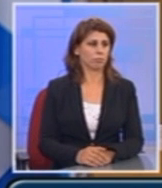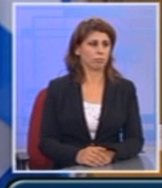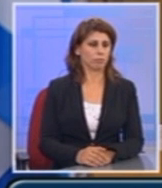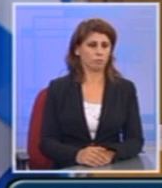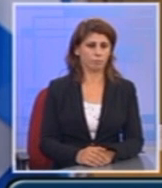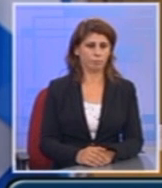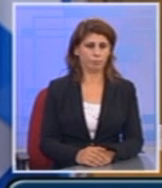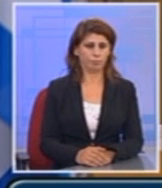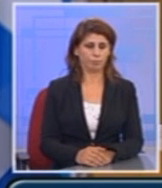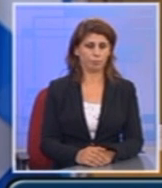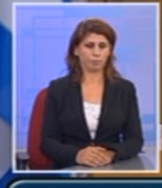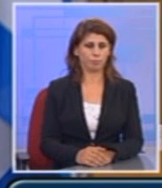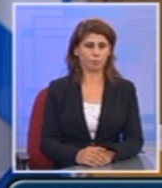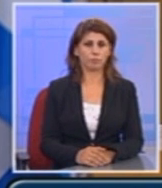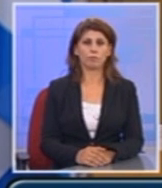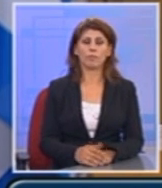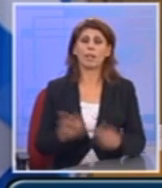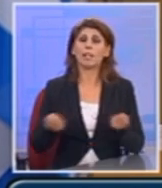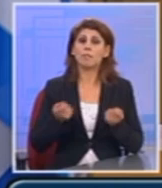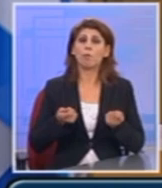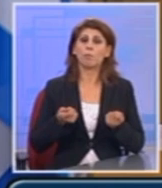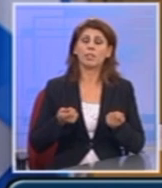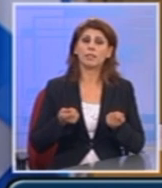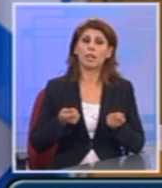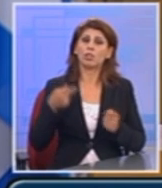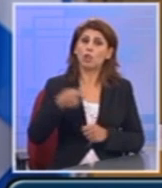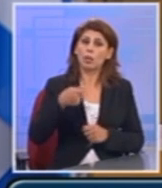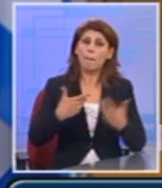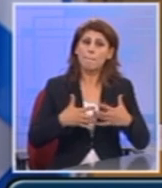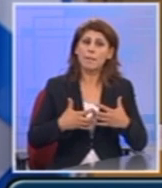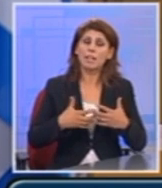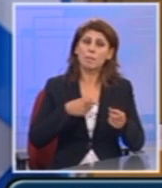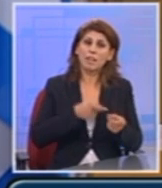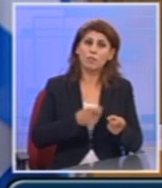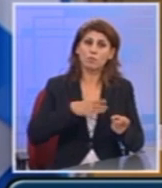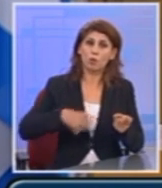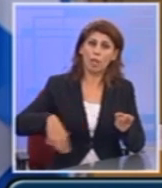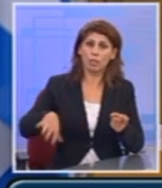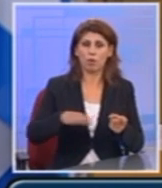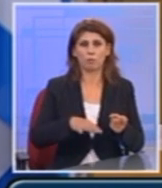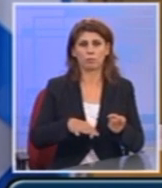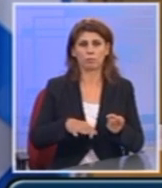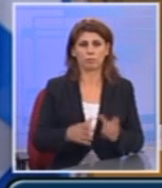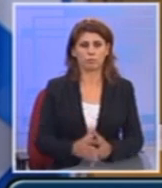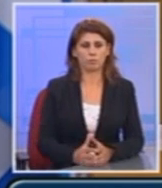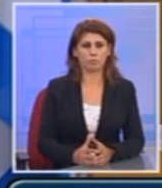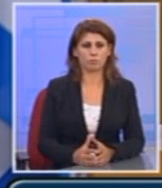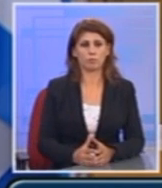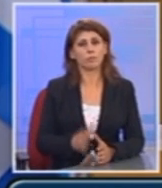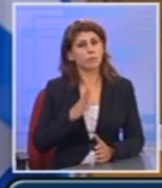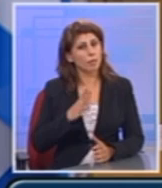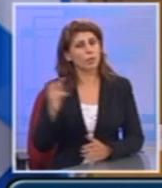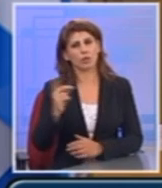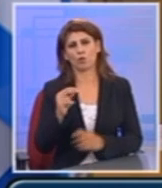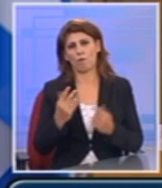το χρησιμοποιείται το χρέος ως μηχανισμός εκβιασμού του κόσμου μου και των των λαών μάλλον και των